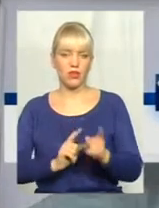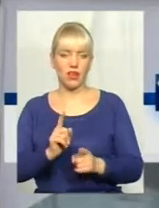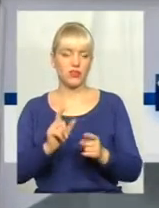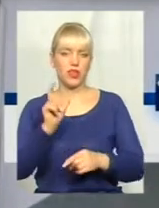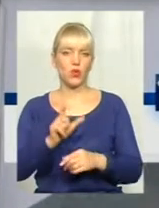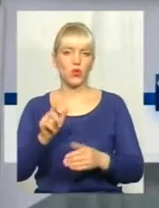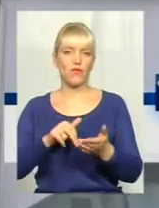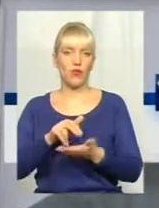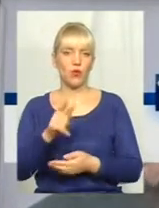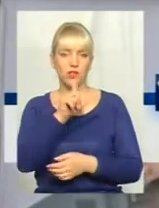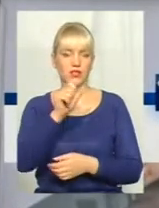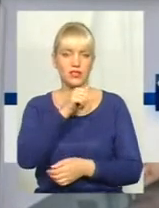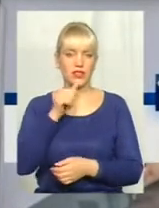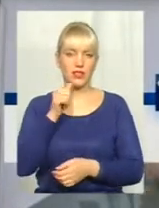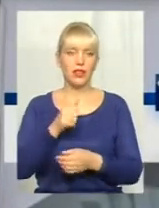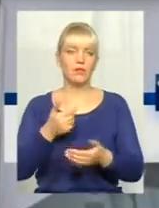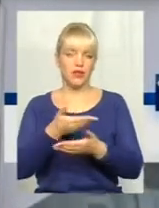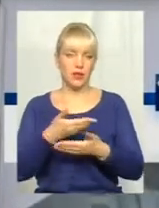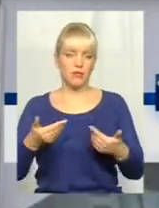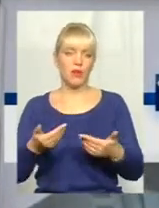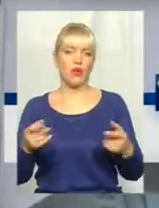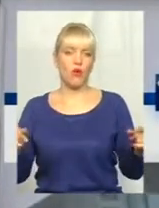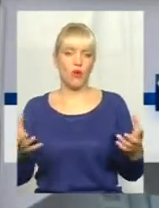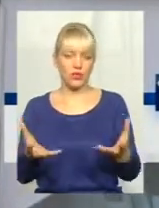дійсно отримаємо детінізацію. Це одна